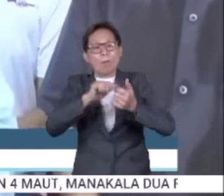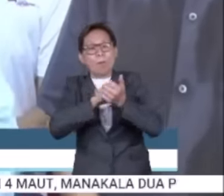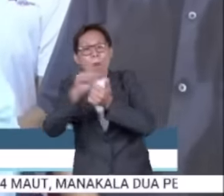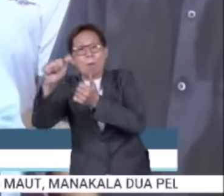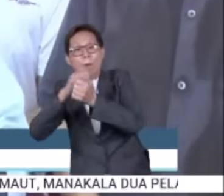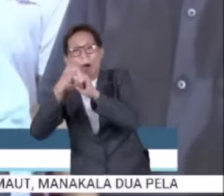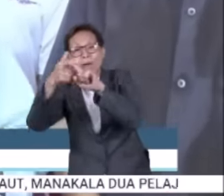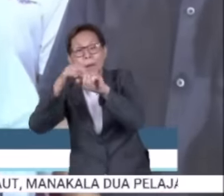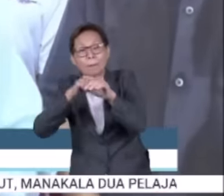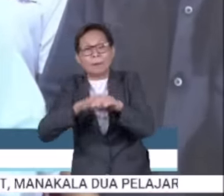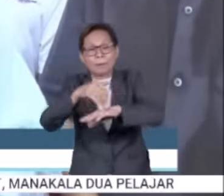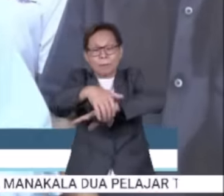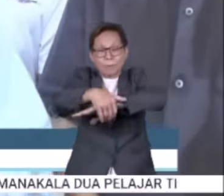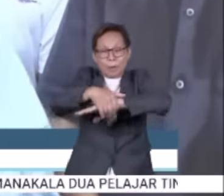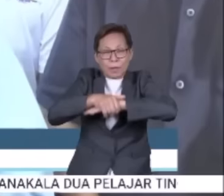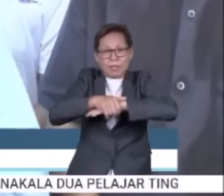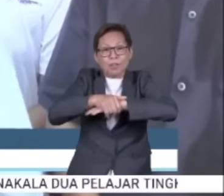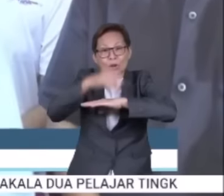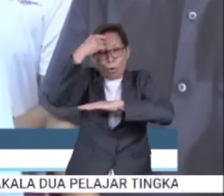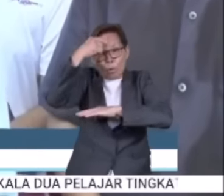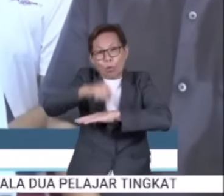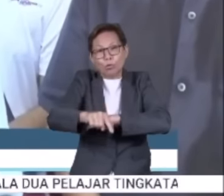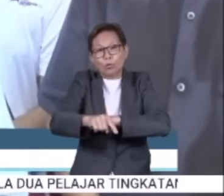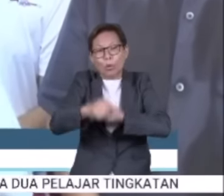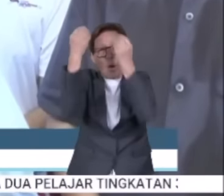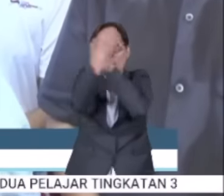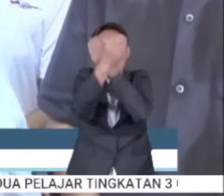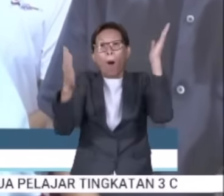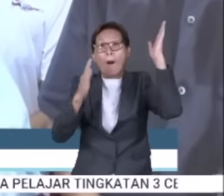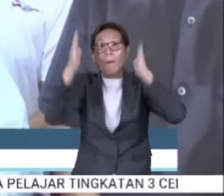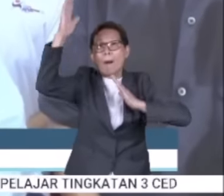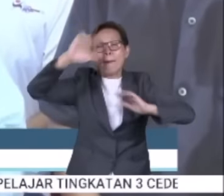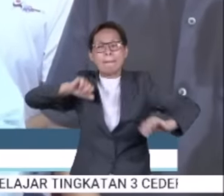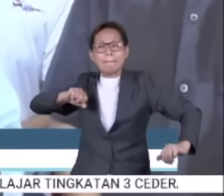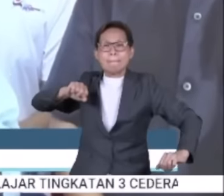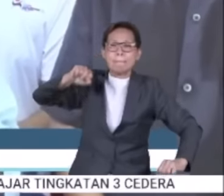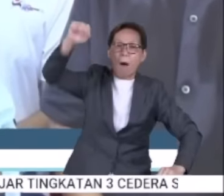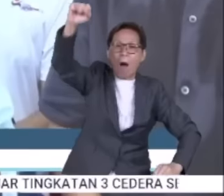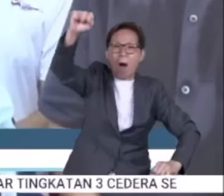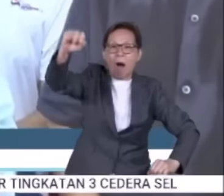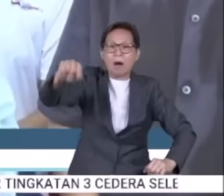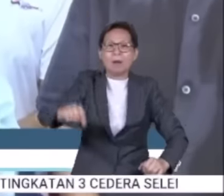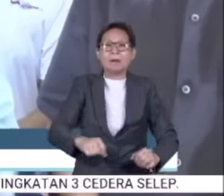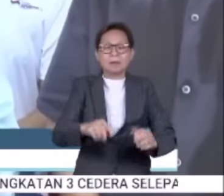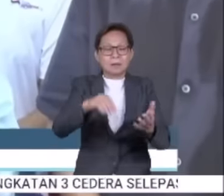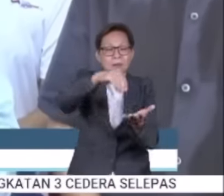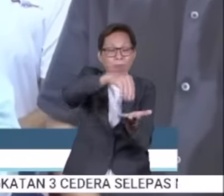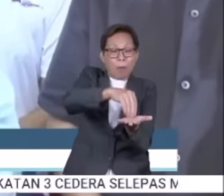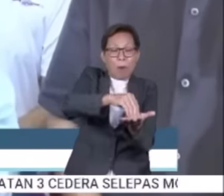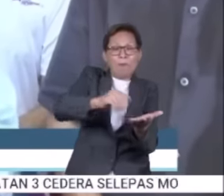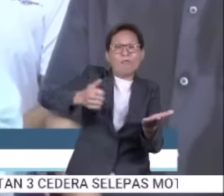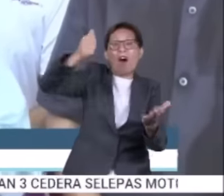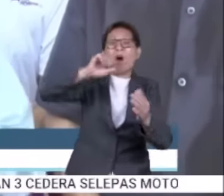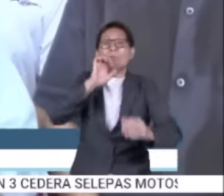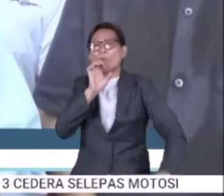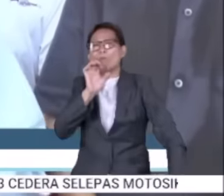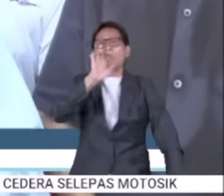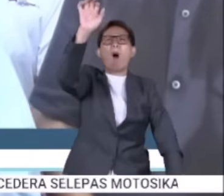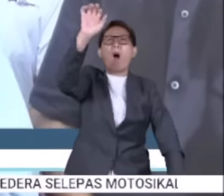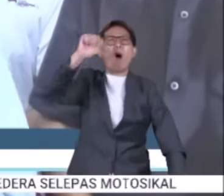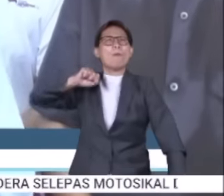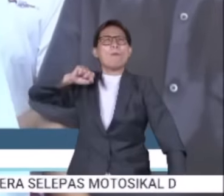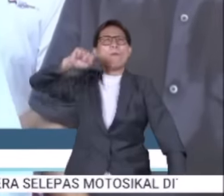kelulusan daripada pihak British untuk diumumkan Malaysia ini merdeka, bumi pertama melaungkan